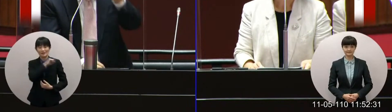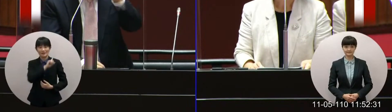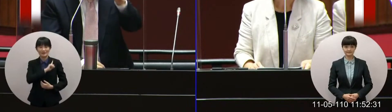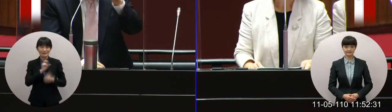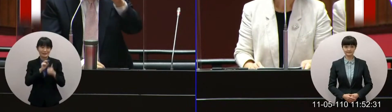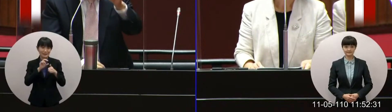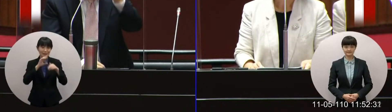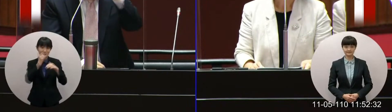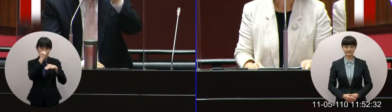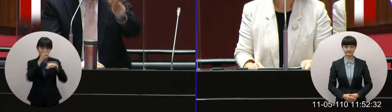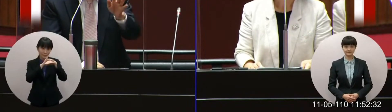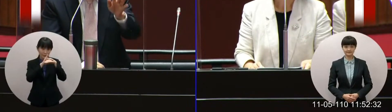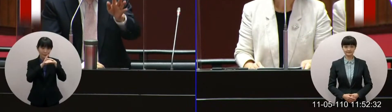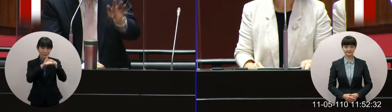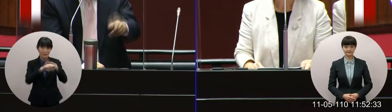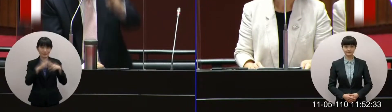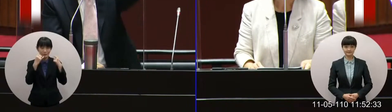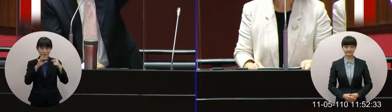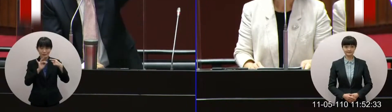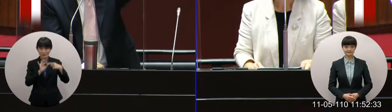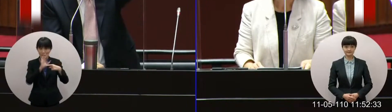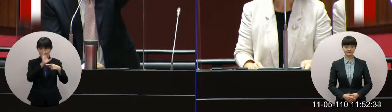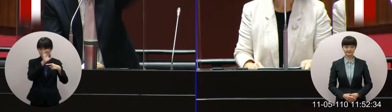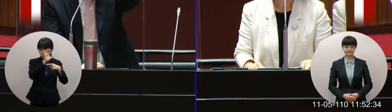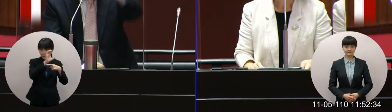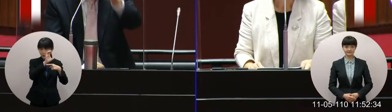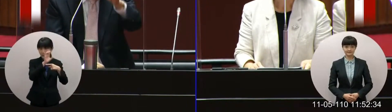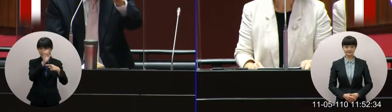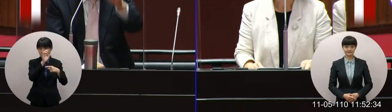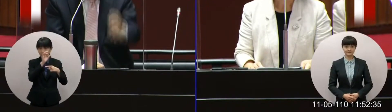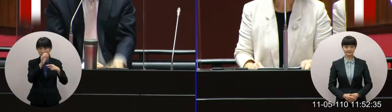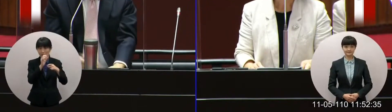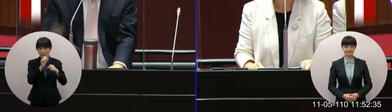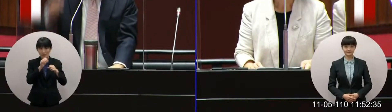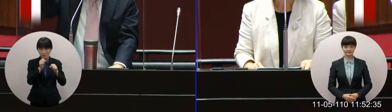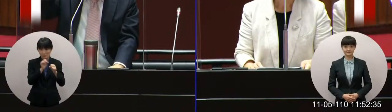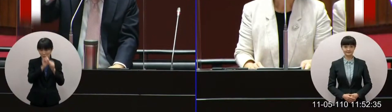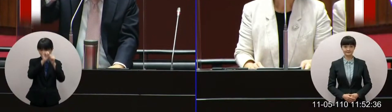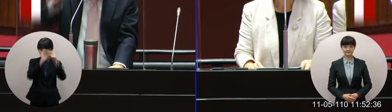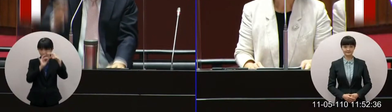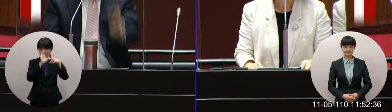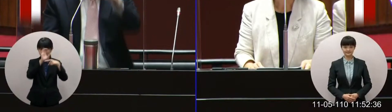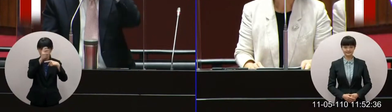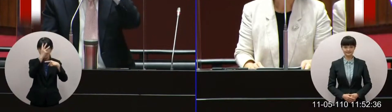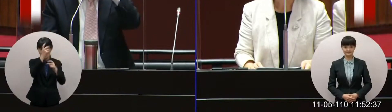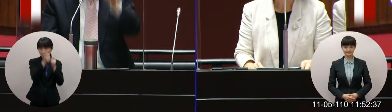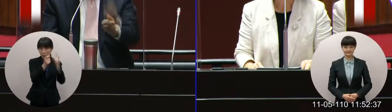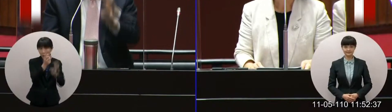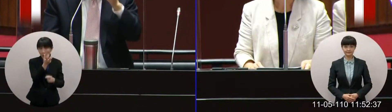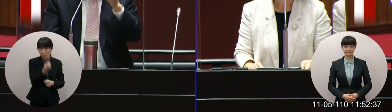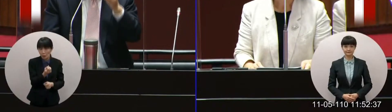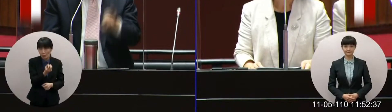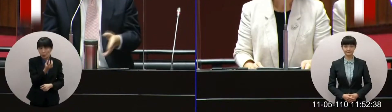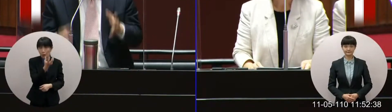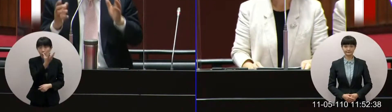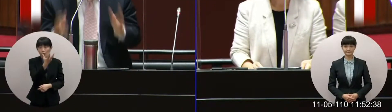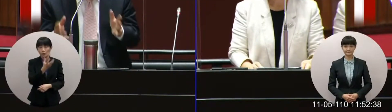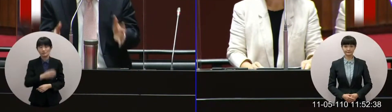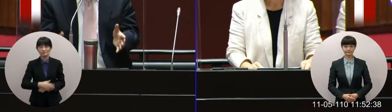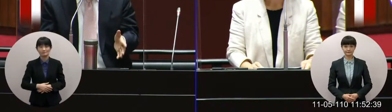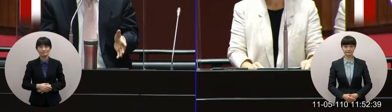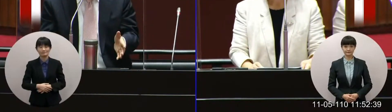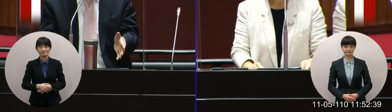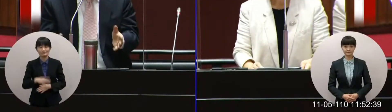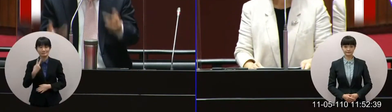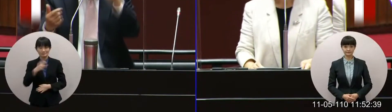从90%多的市占率提升到93%，反而增加，第一点。第二，猪